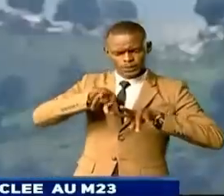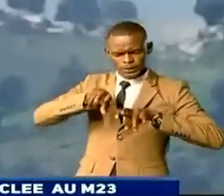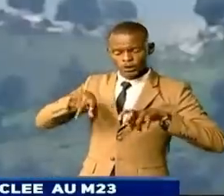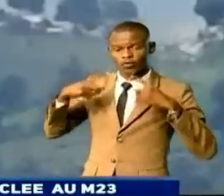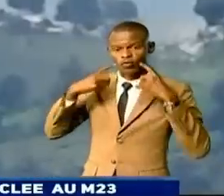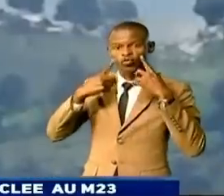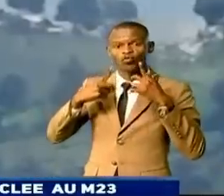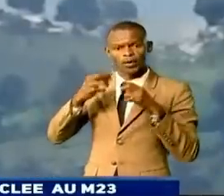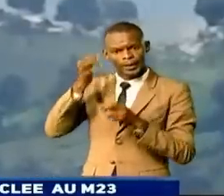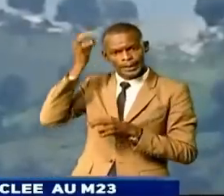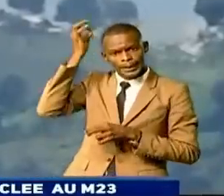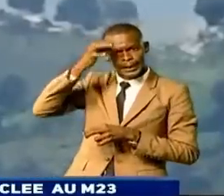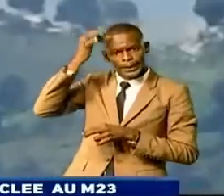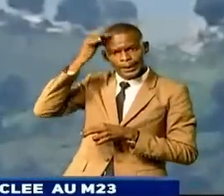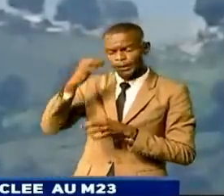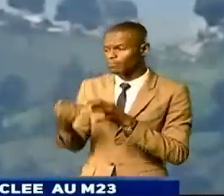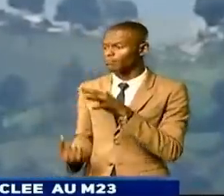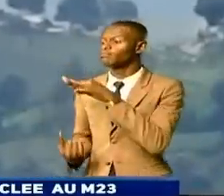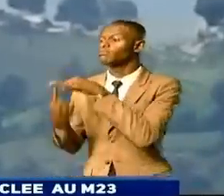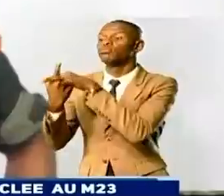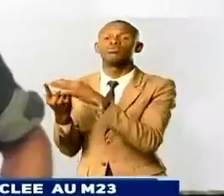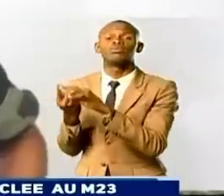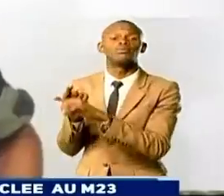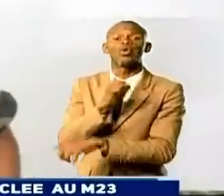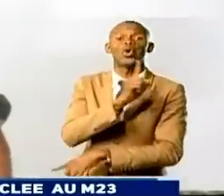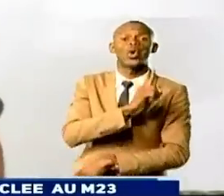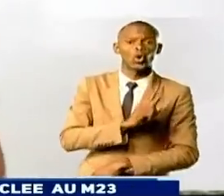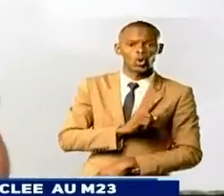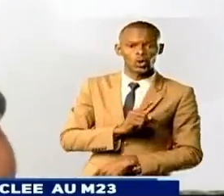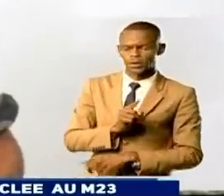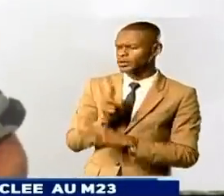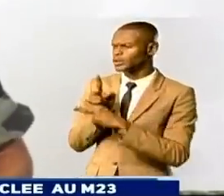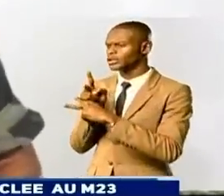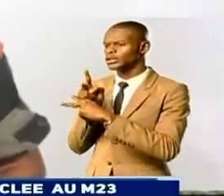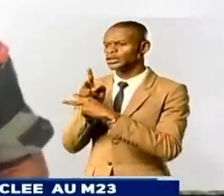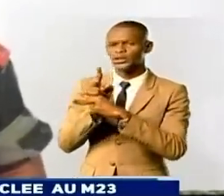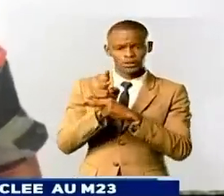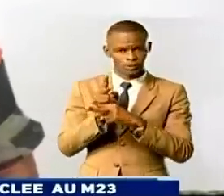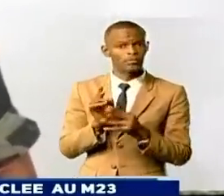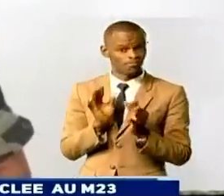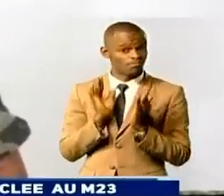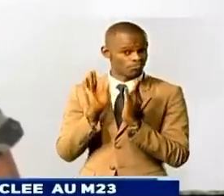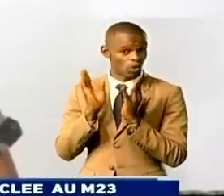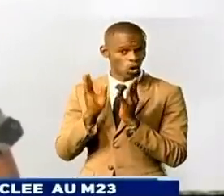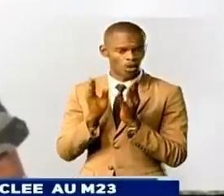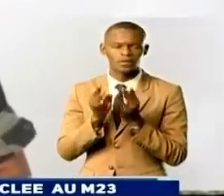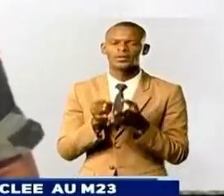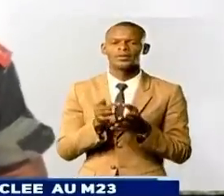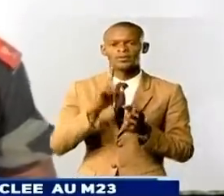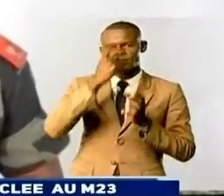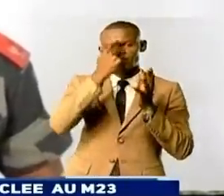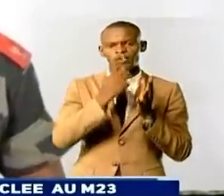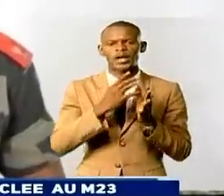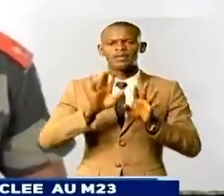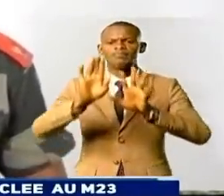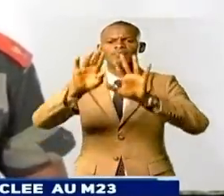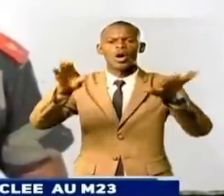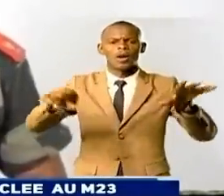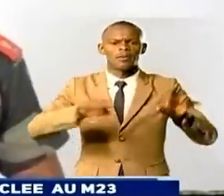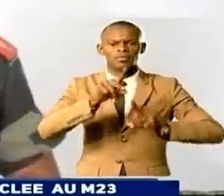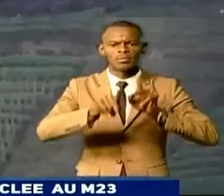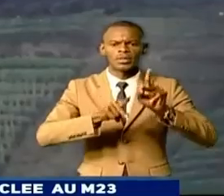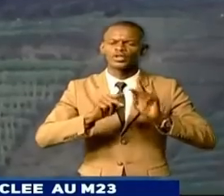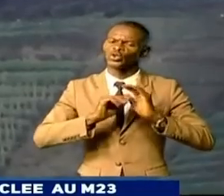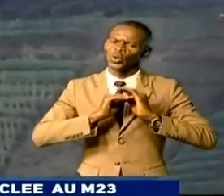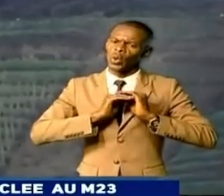incident. Entre-temps, un appel au calme et à la vigilance est lancé à la population. Le gouverneur militaire, le général